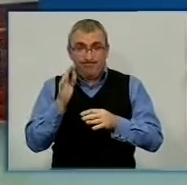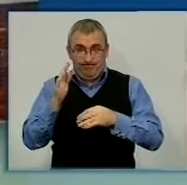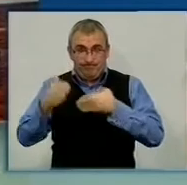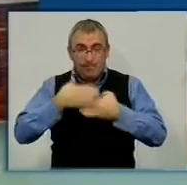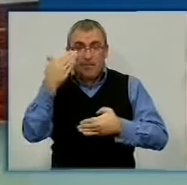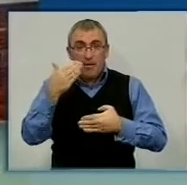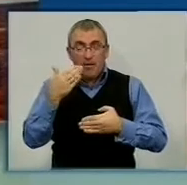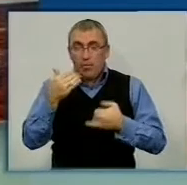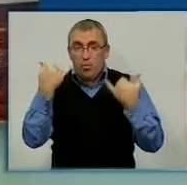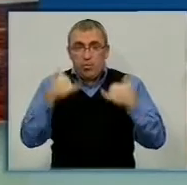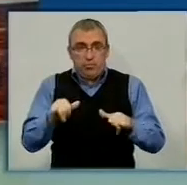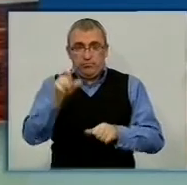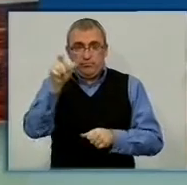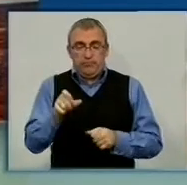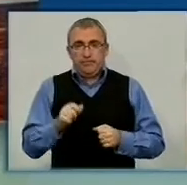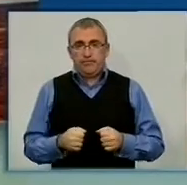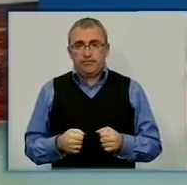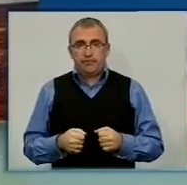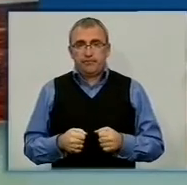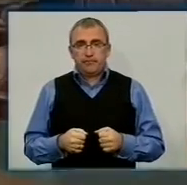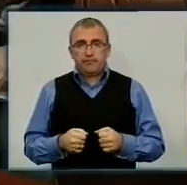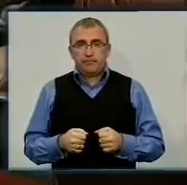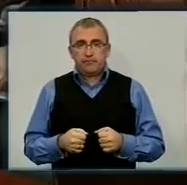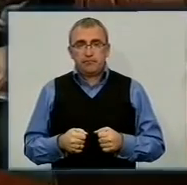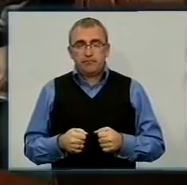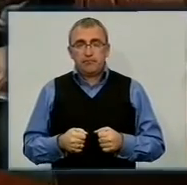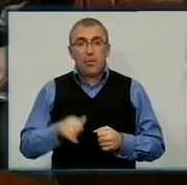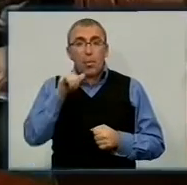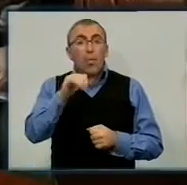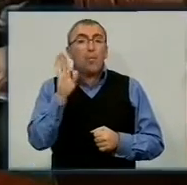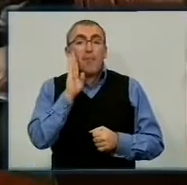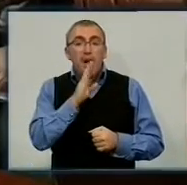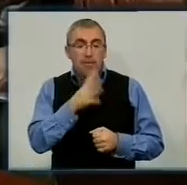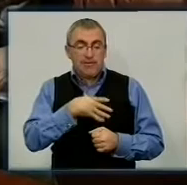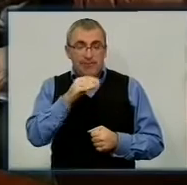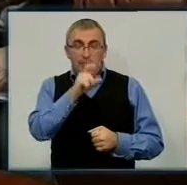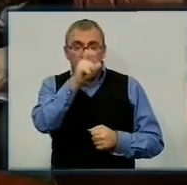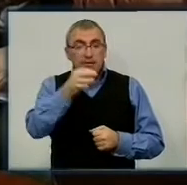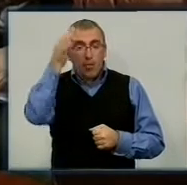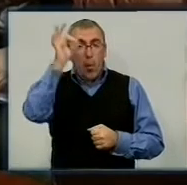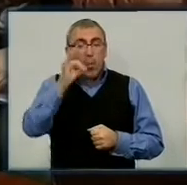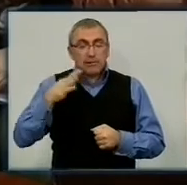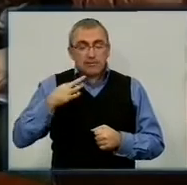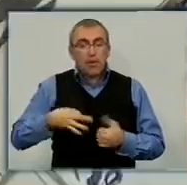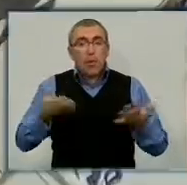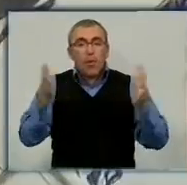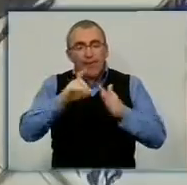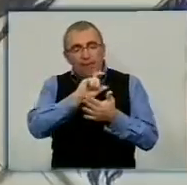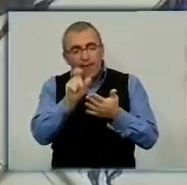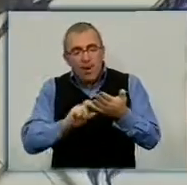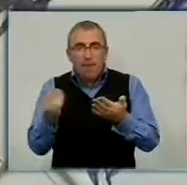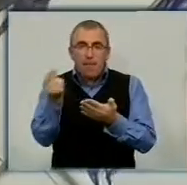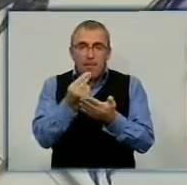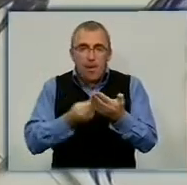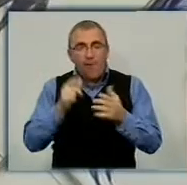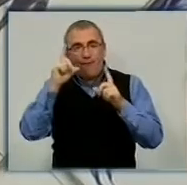загиблого детальніше розкаже Віра Шестакова у матері загиблого на згадку про сина залишились Лише його вірші малюнки та